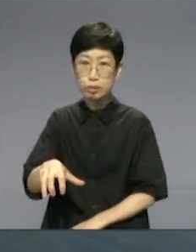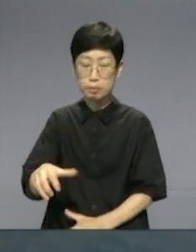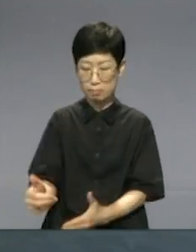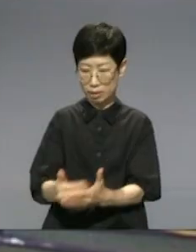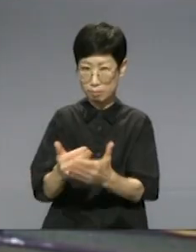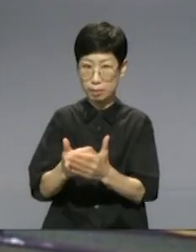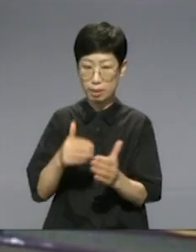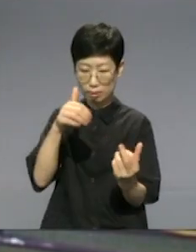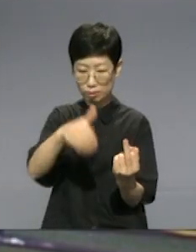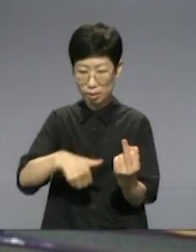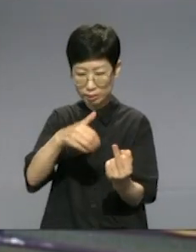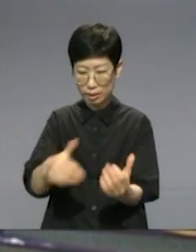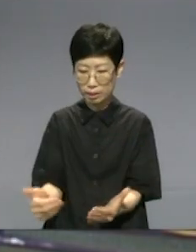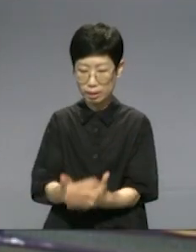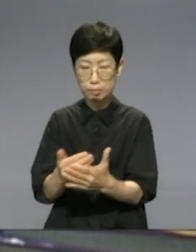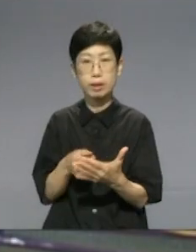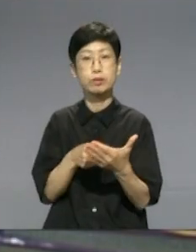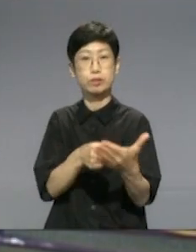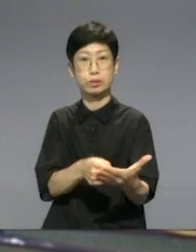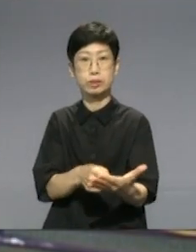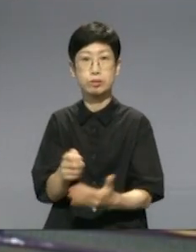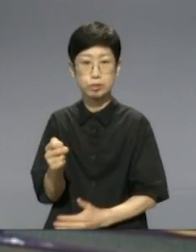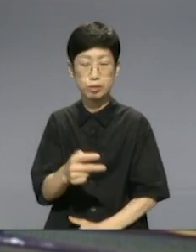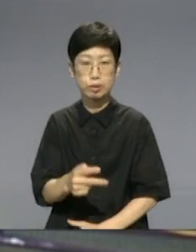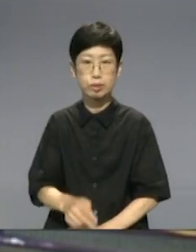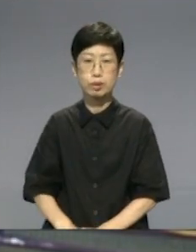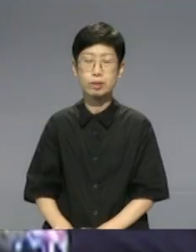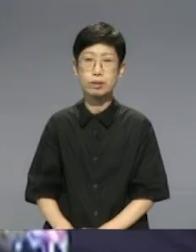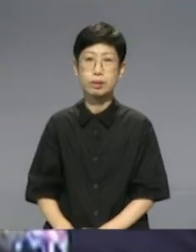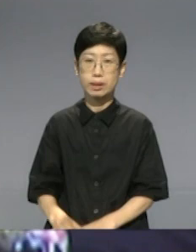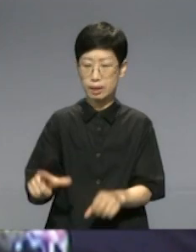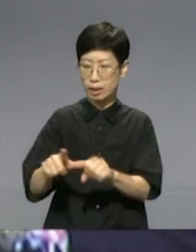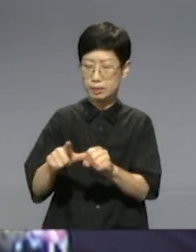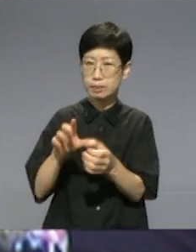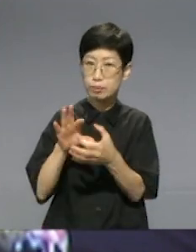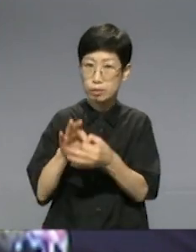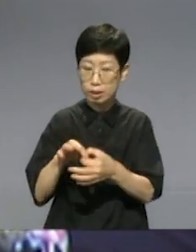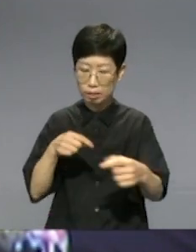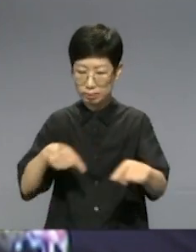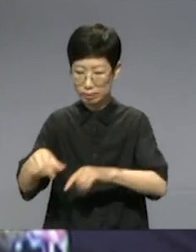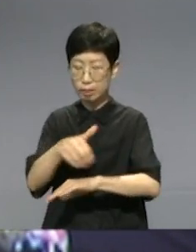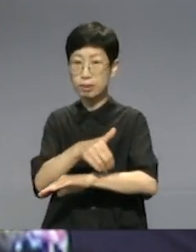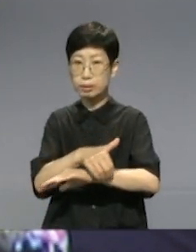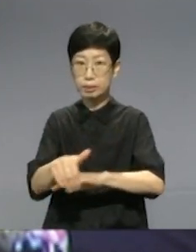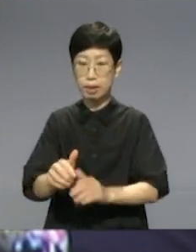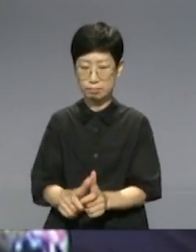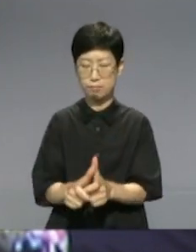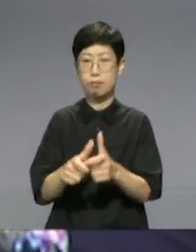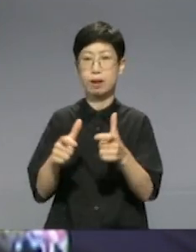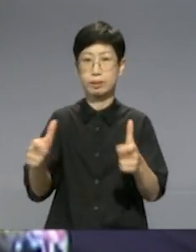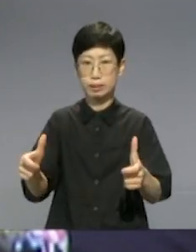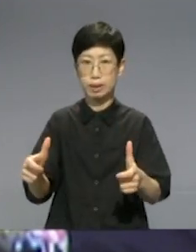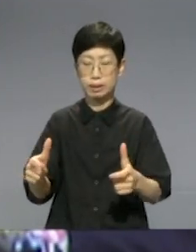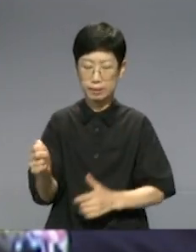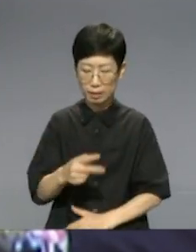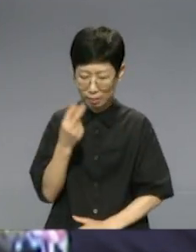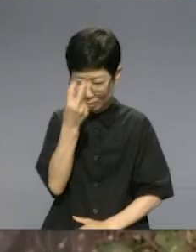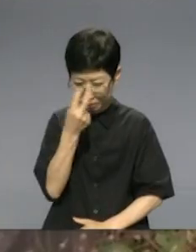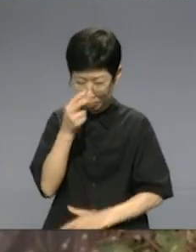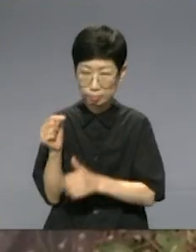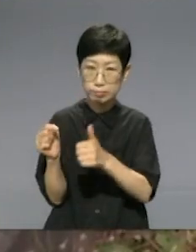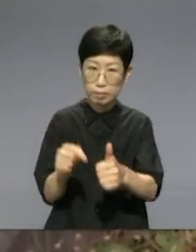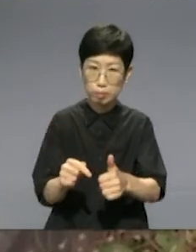추진하고 런던시의 유레즈, 울트라 로우 에미션 존, 즉 울트라 저배출 지역 확장 사업은